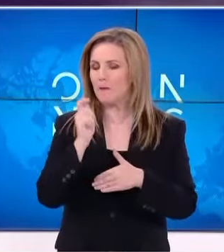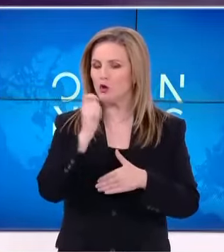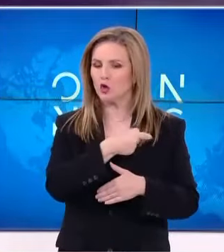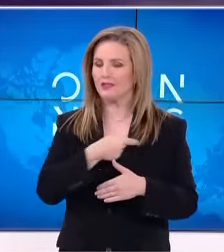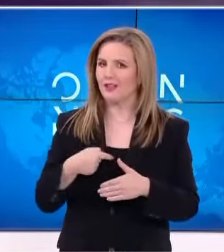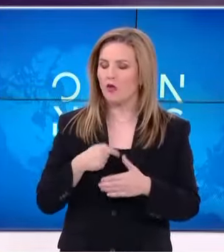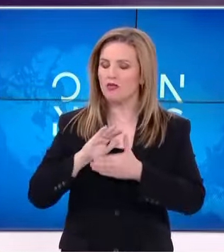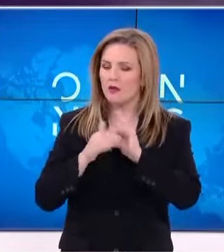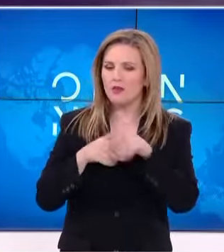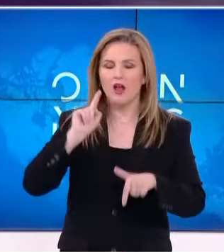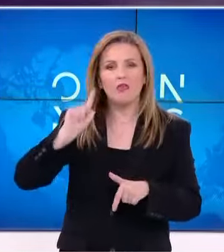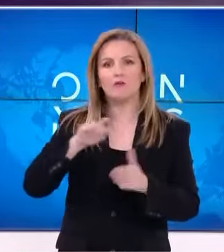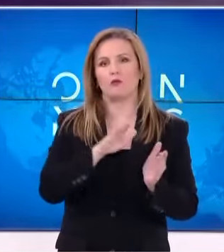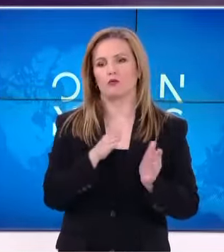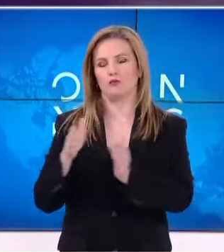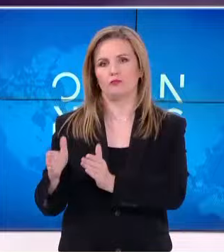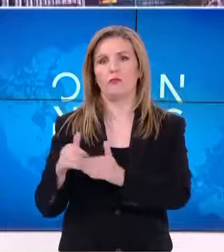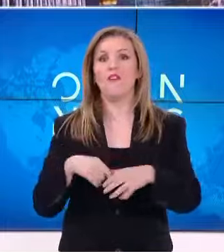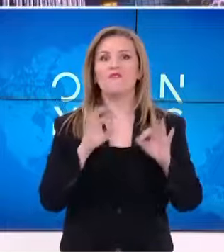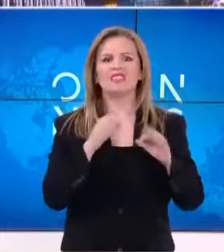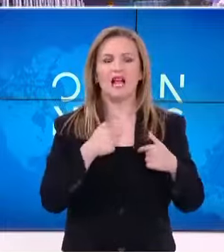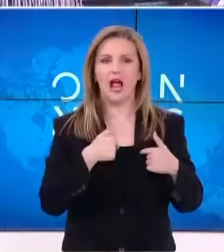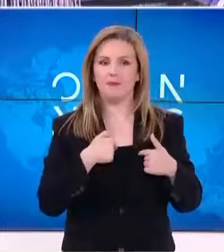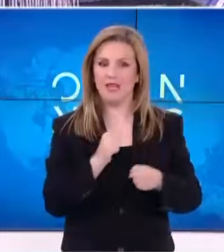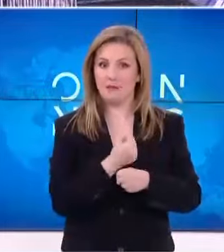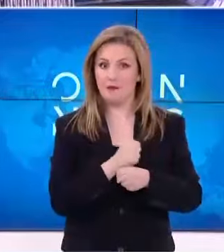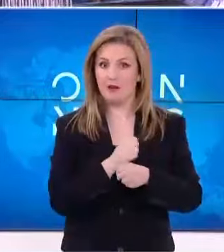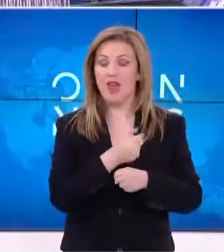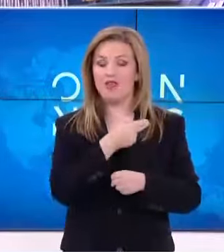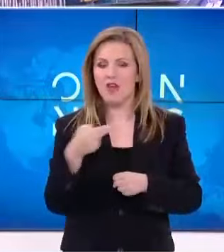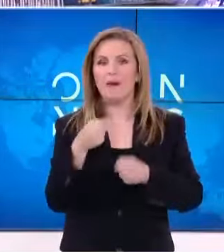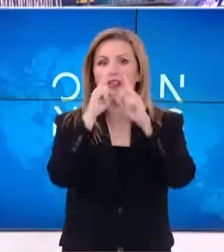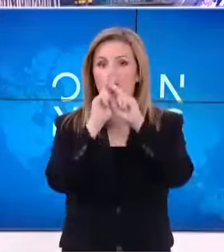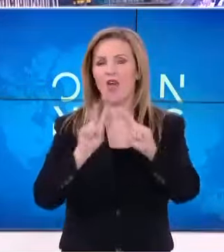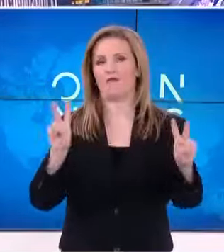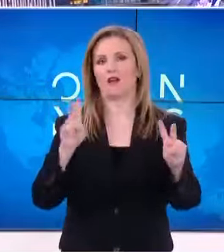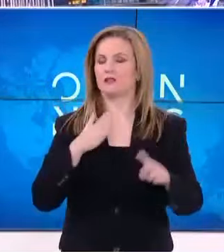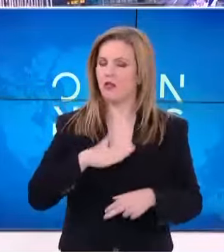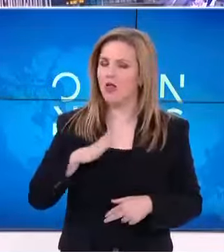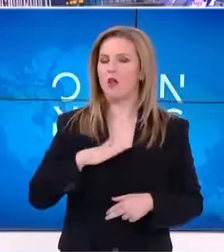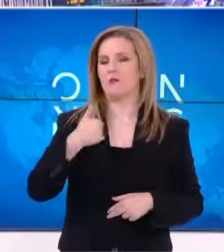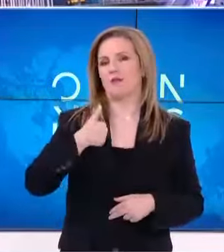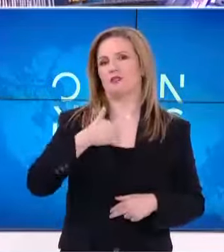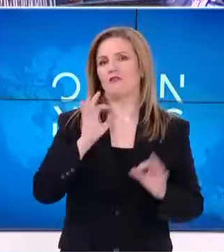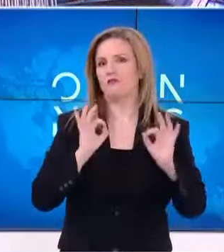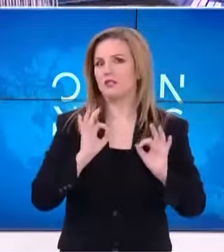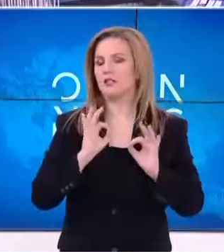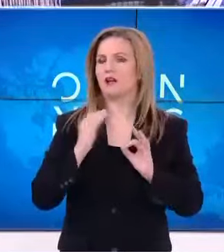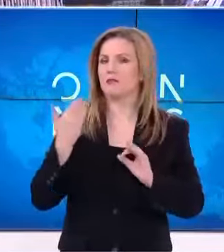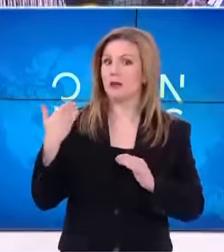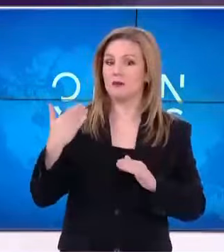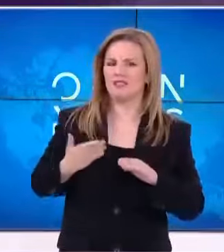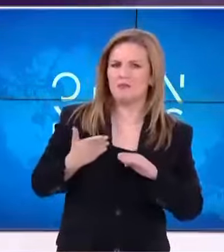άλλου πολιτικού αρχηγού φυσικά είμαστε εκείνοι που επιμένουμε στα θέματα διαφάνειας είμαστε εκείνοι που έχουμε κάνει όλες τις